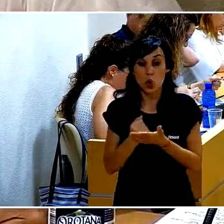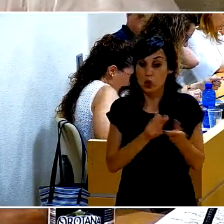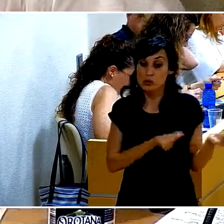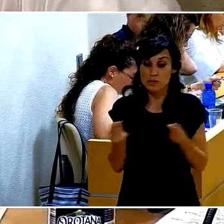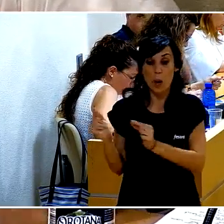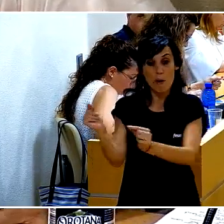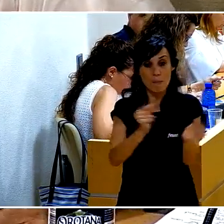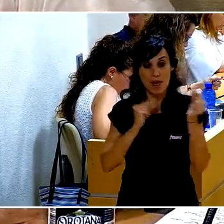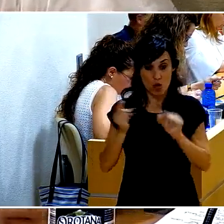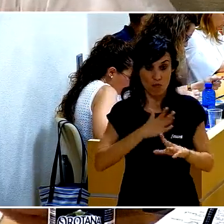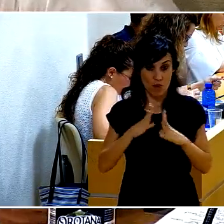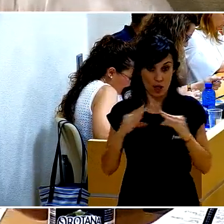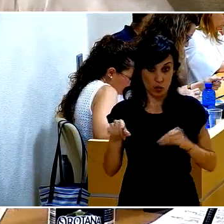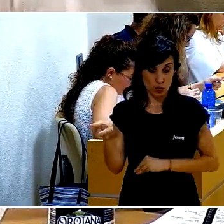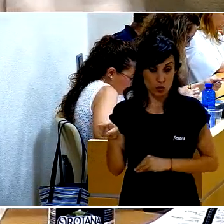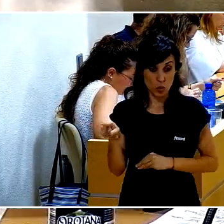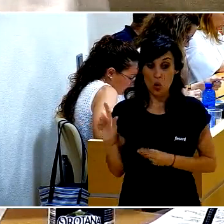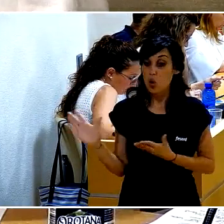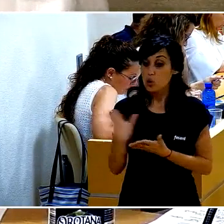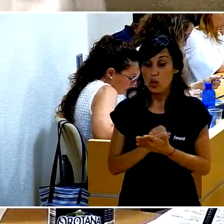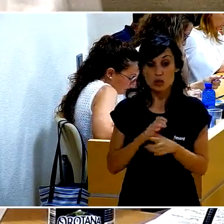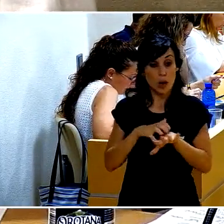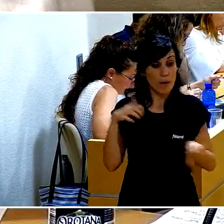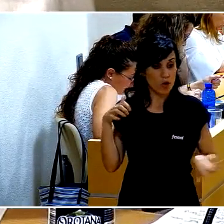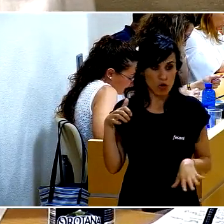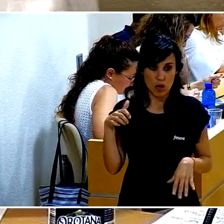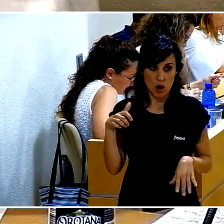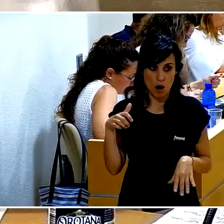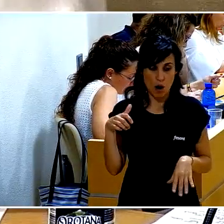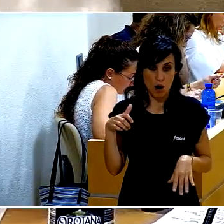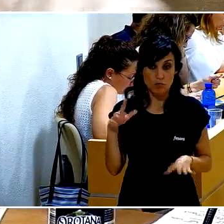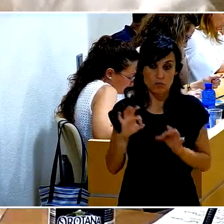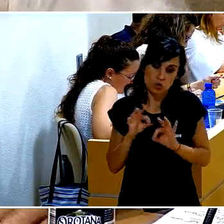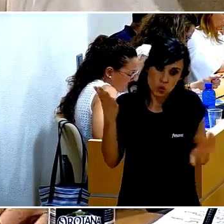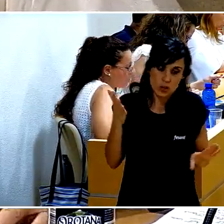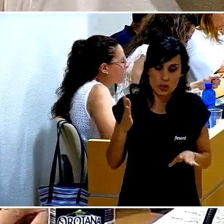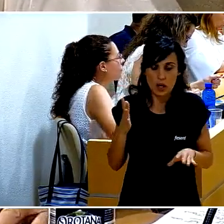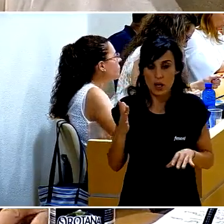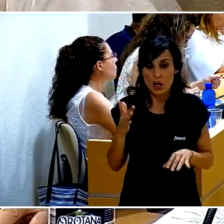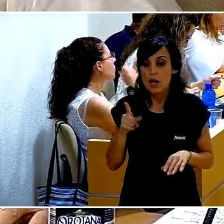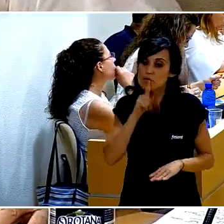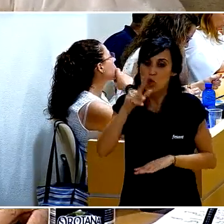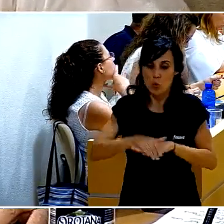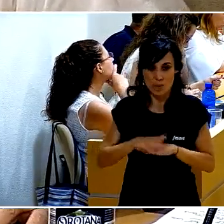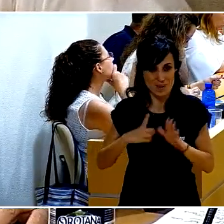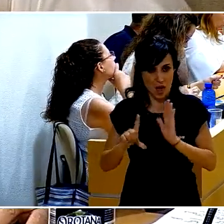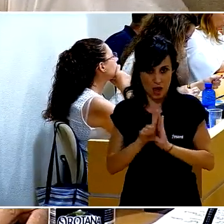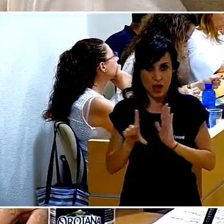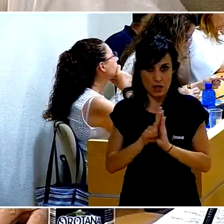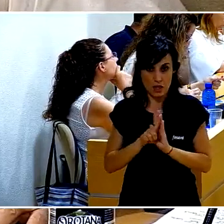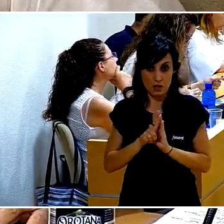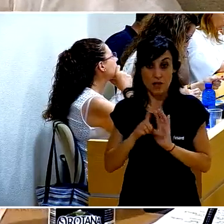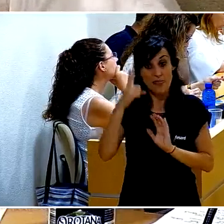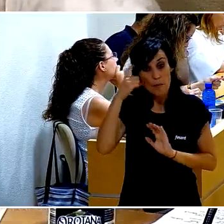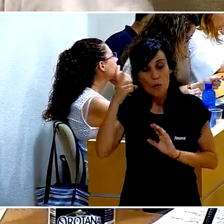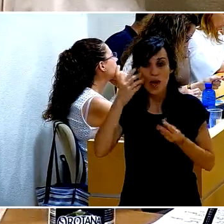d'Uxó i que han tingut la majoria, afortunadament, de acomplir la llei de memòria